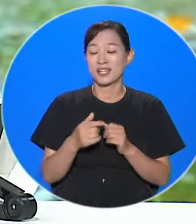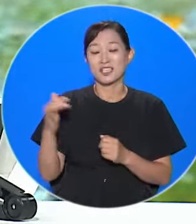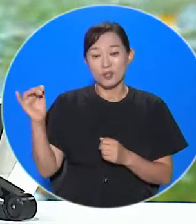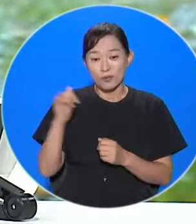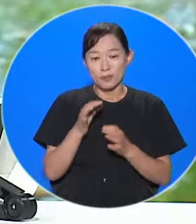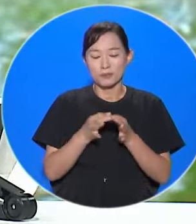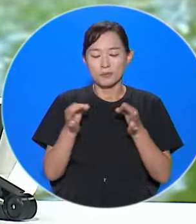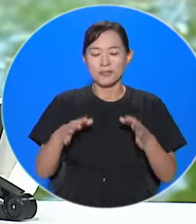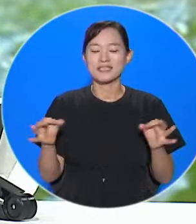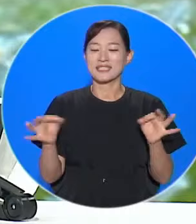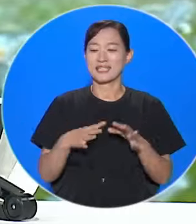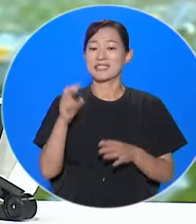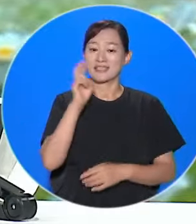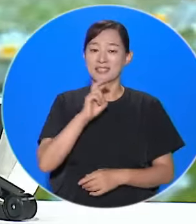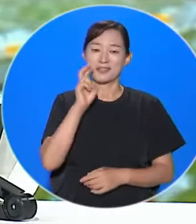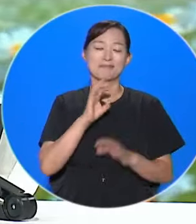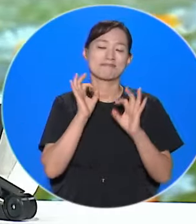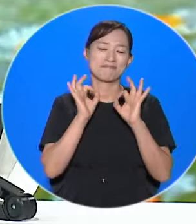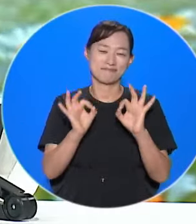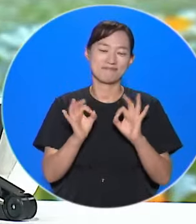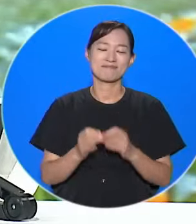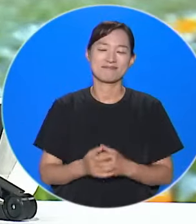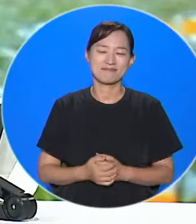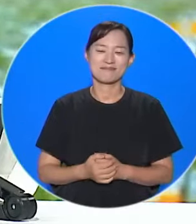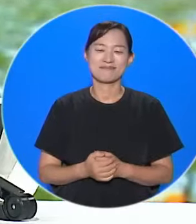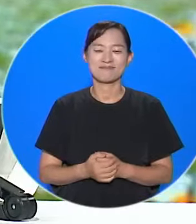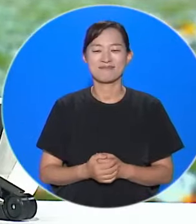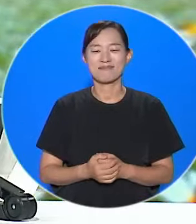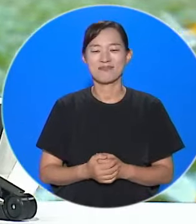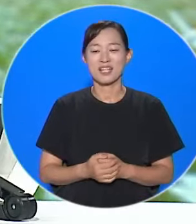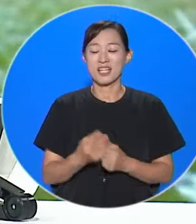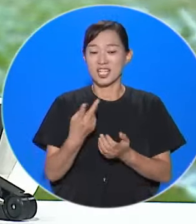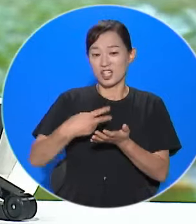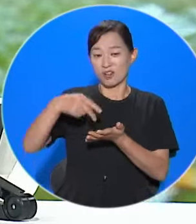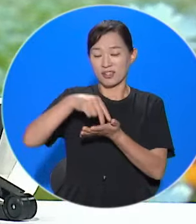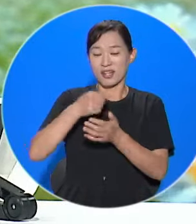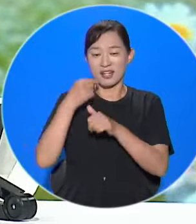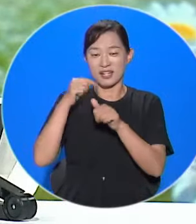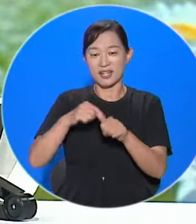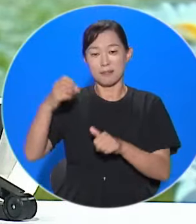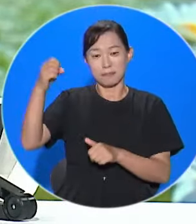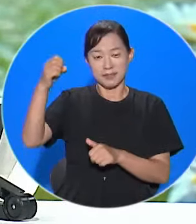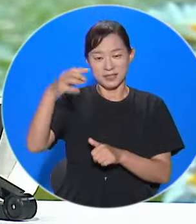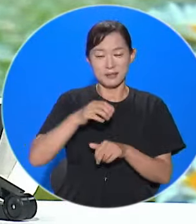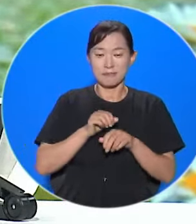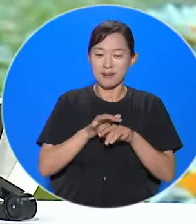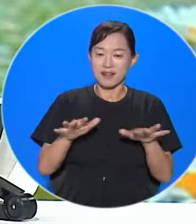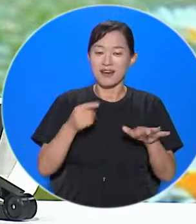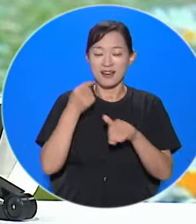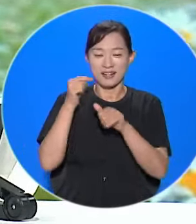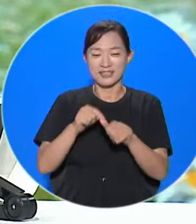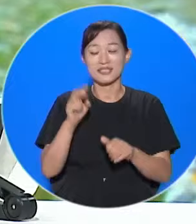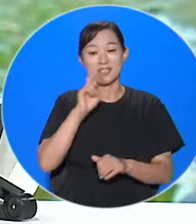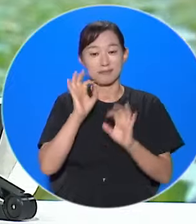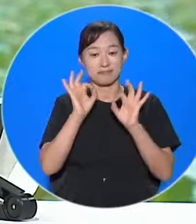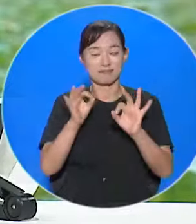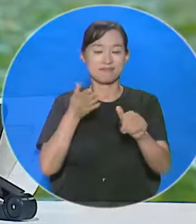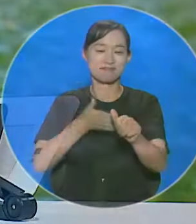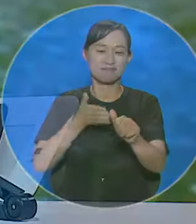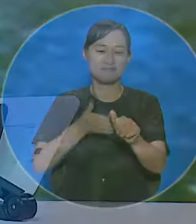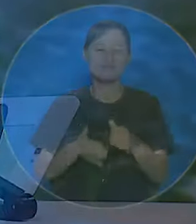들어오는 동안 잠시 찬양 한 곡 듣고 이어가겠습니다. 일어나라 빛을 발하라 라는 찬양입니다.